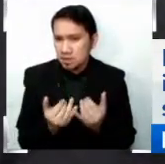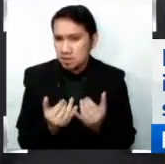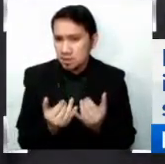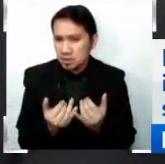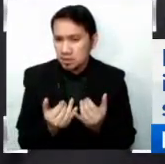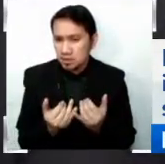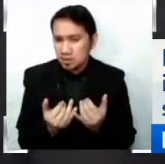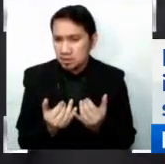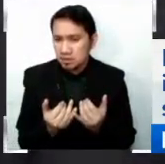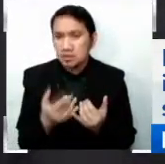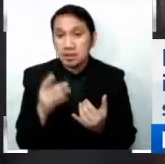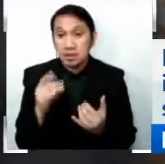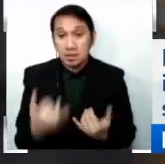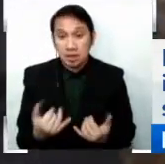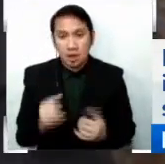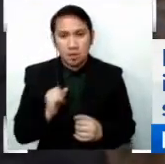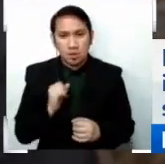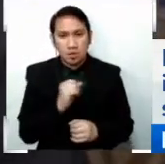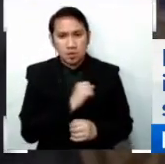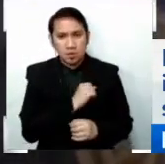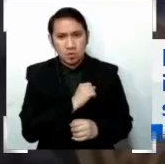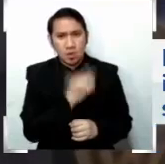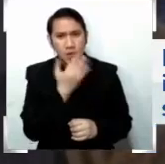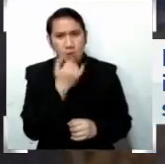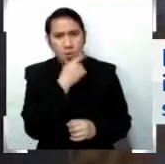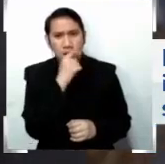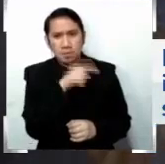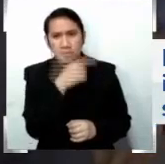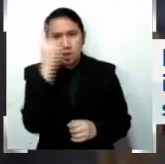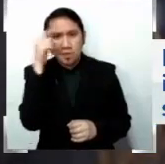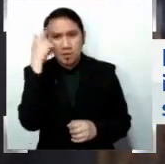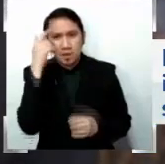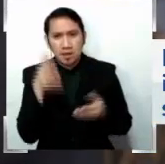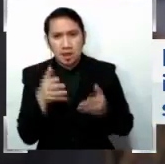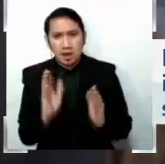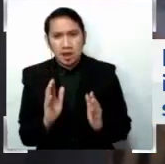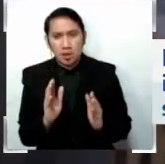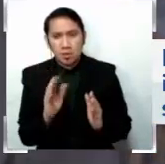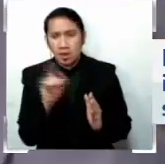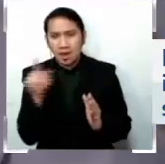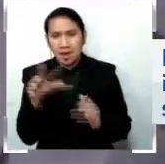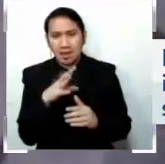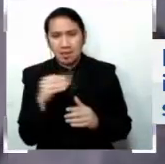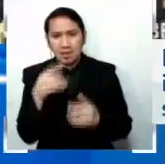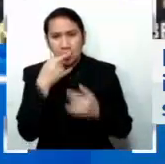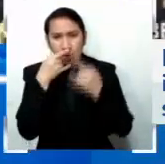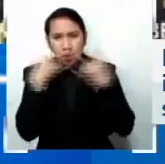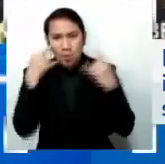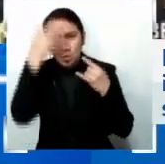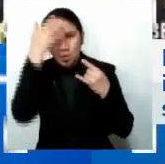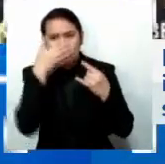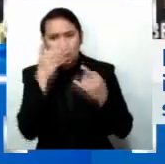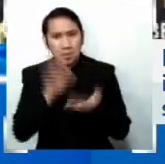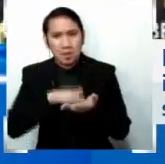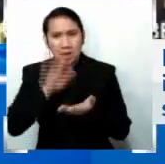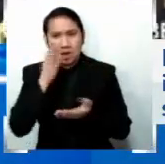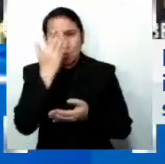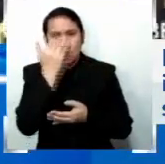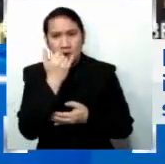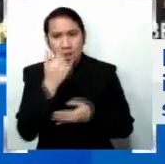kung bakit pinatulan ng gobyerno ang presyo ng Parmalee, gayong mahal ang benta nila ng face mask at face shields. Ang talagang